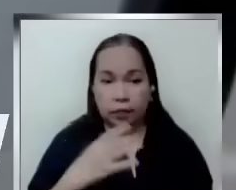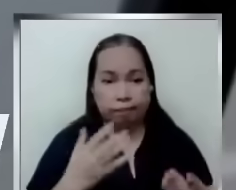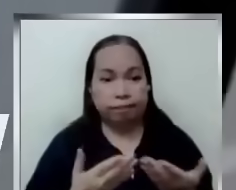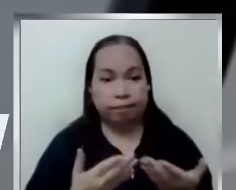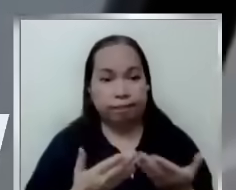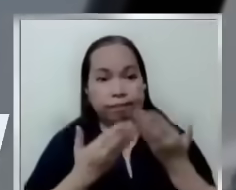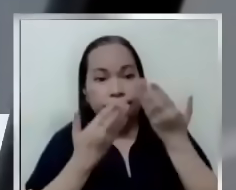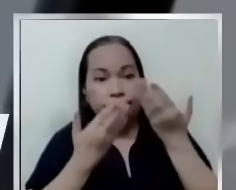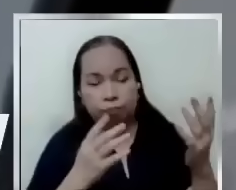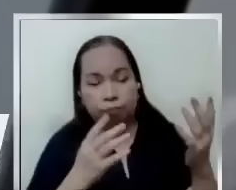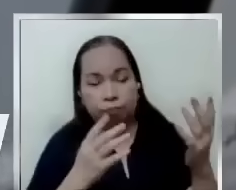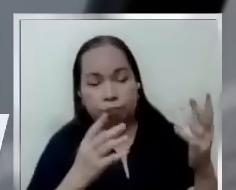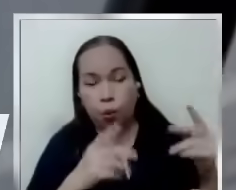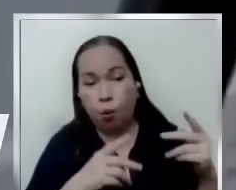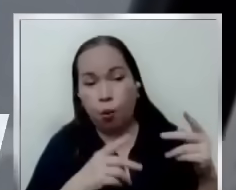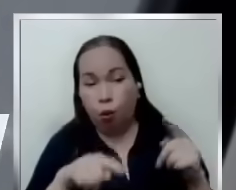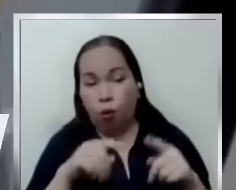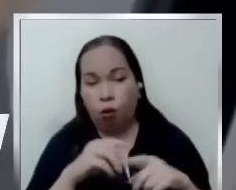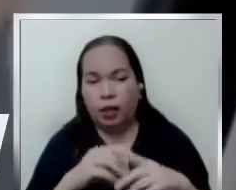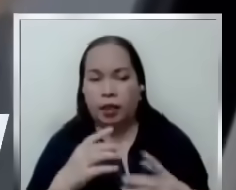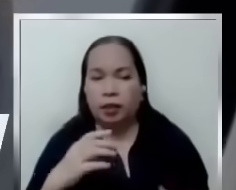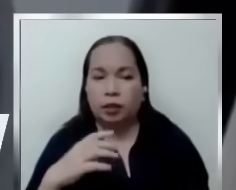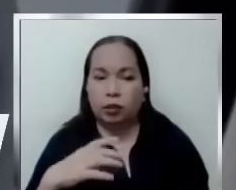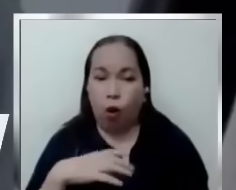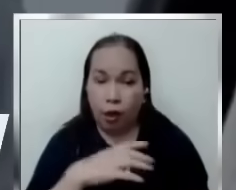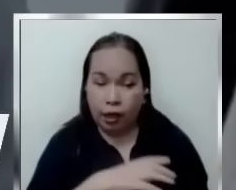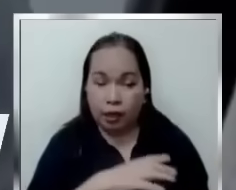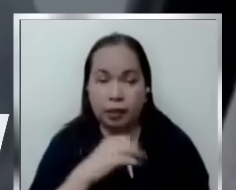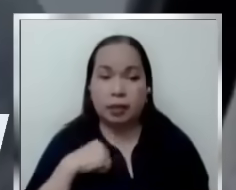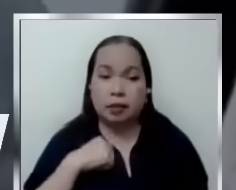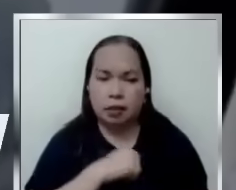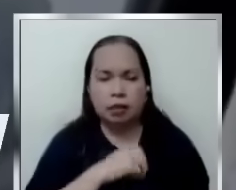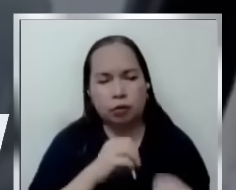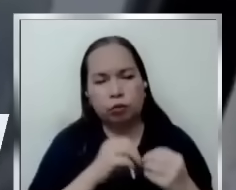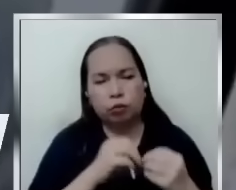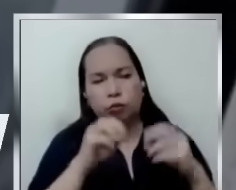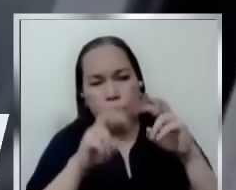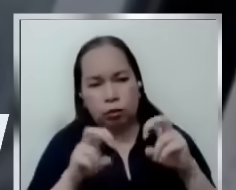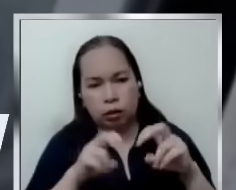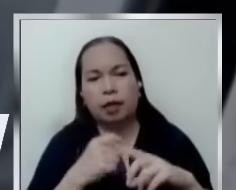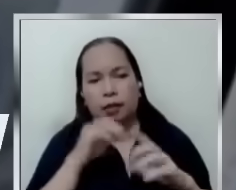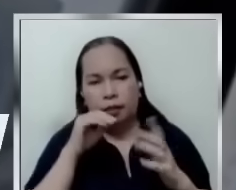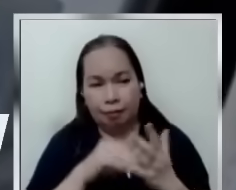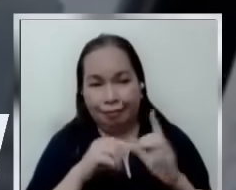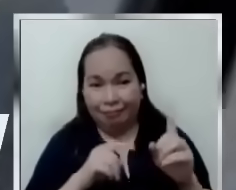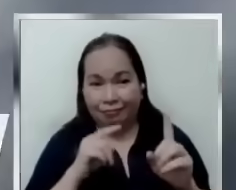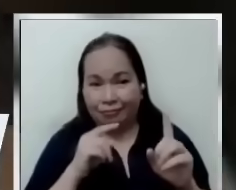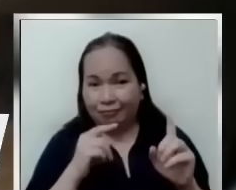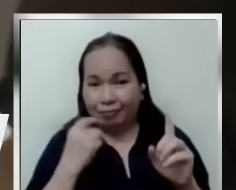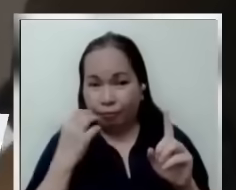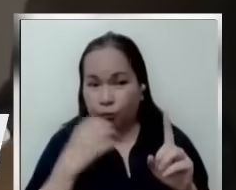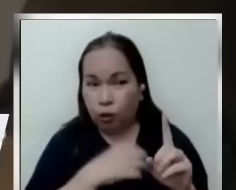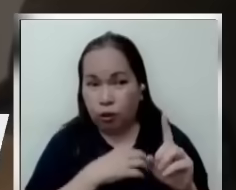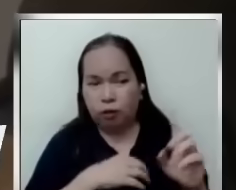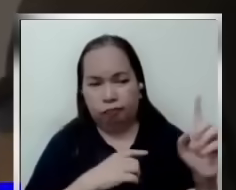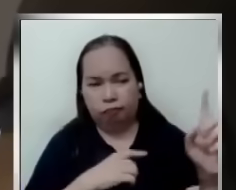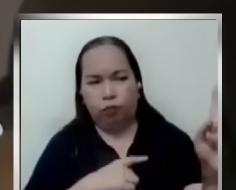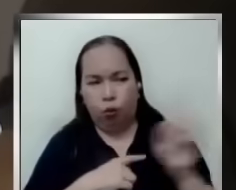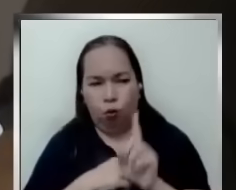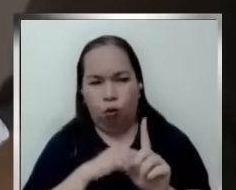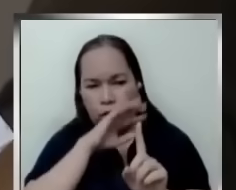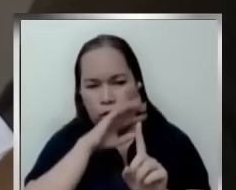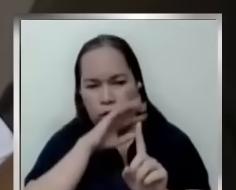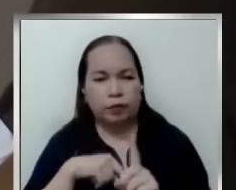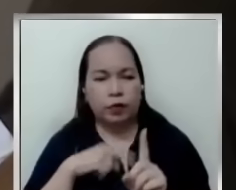para imbestigahan ang insidente. Ipapatawag din daw si Wilfredo Gonzalez sa hearing nito sa Senado. Para sa GMA